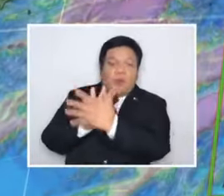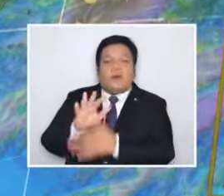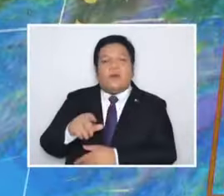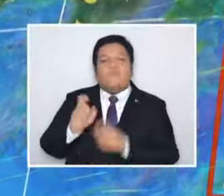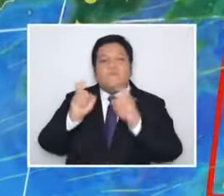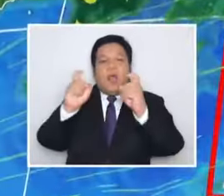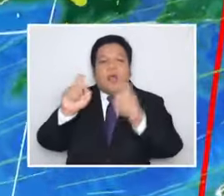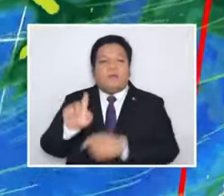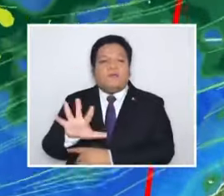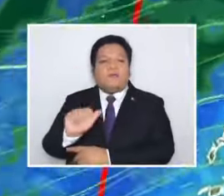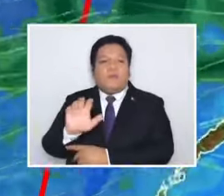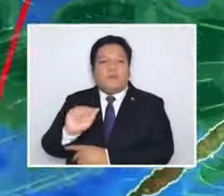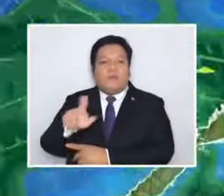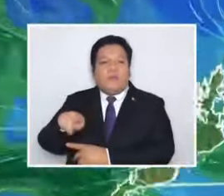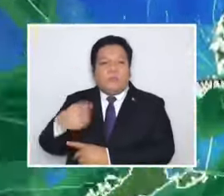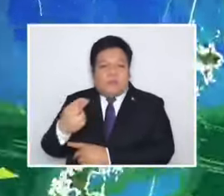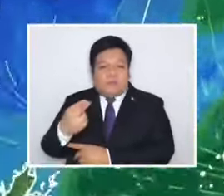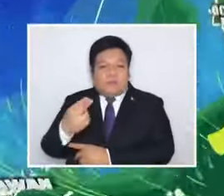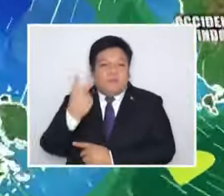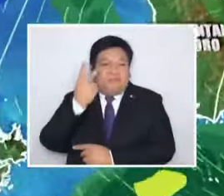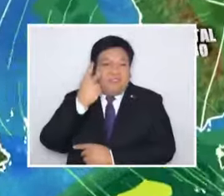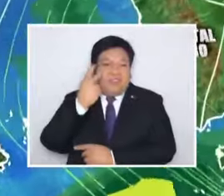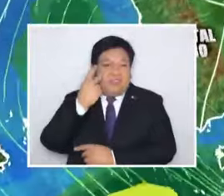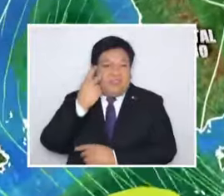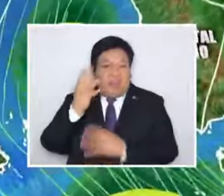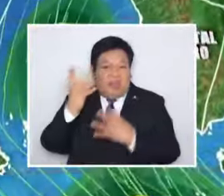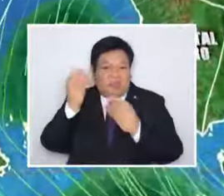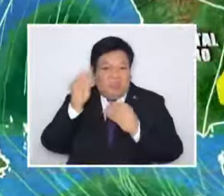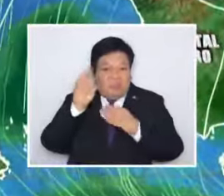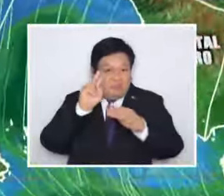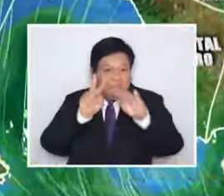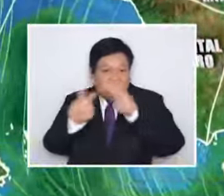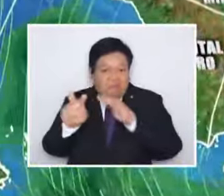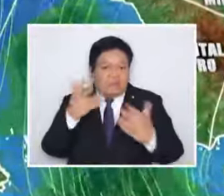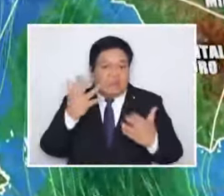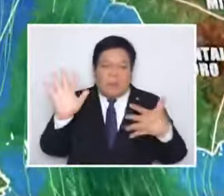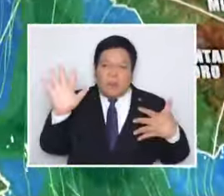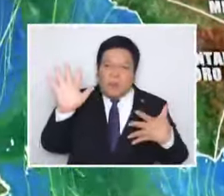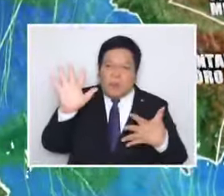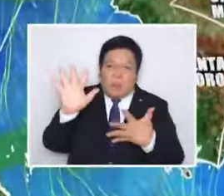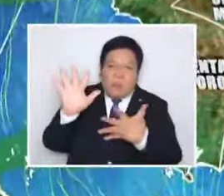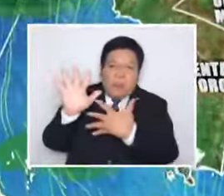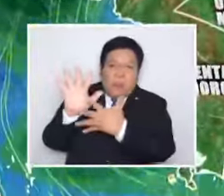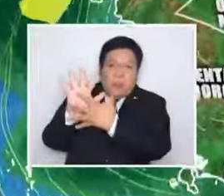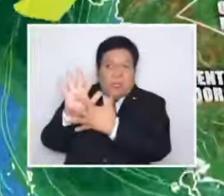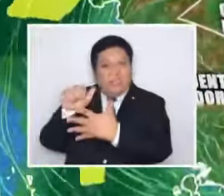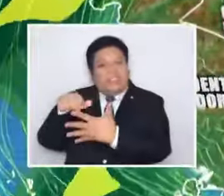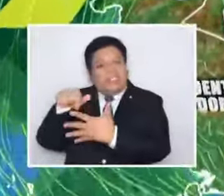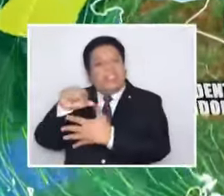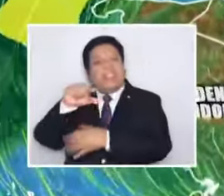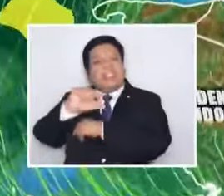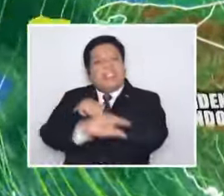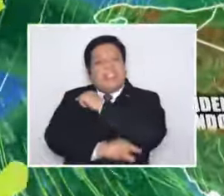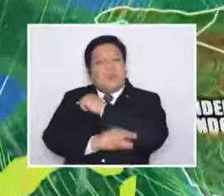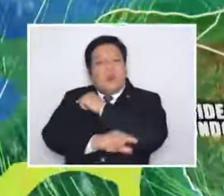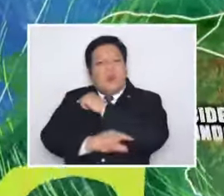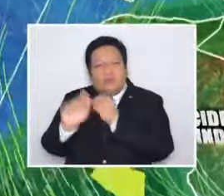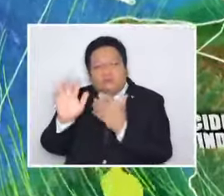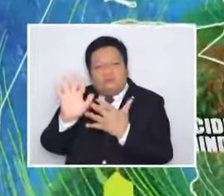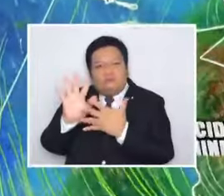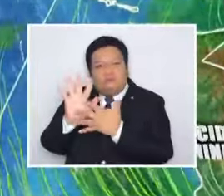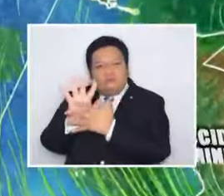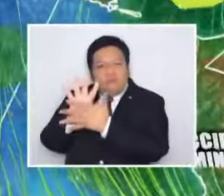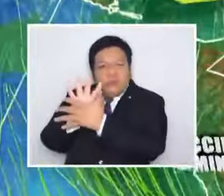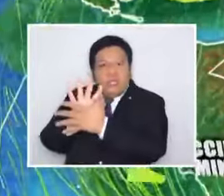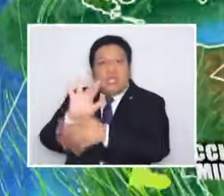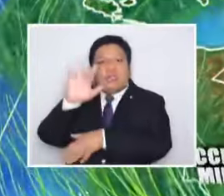ng The Weather Company, pinapakita ang aakyat sa Quezon ng sentro ng bagyo. Bukas ng umaga, pagdating ng hapon o gabi, posible itong tumama sa Laguna